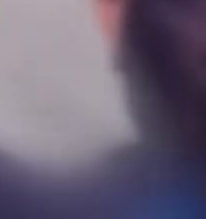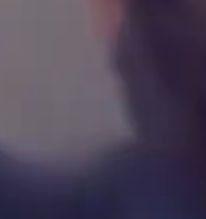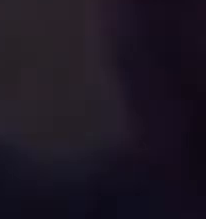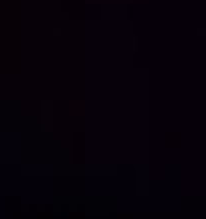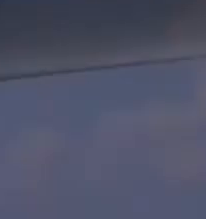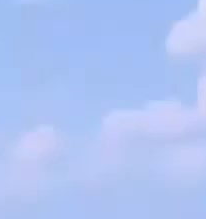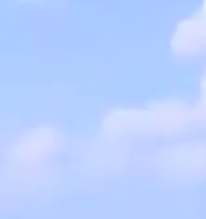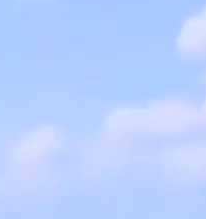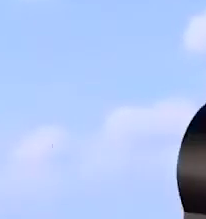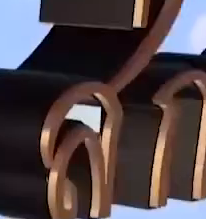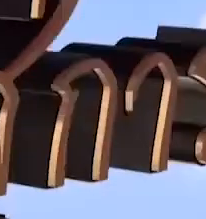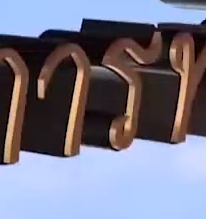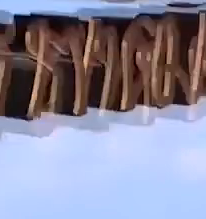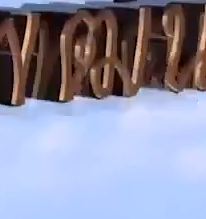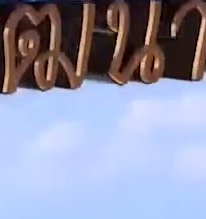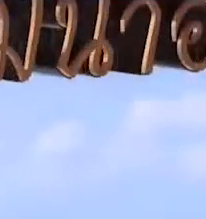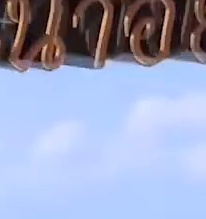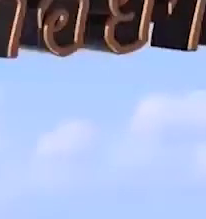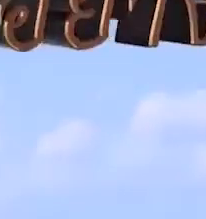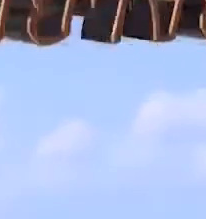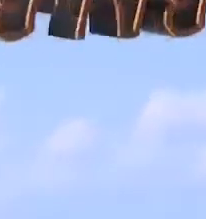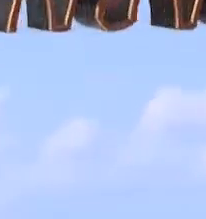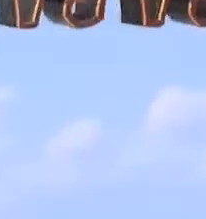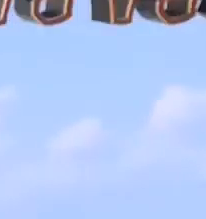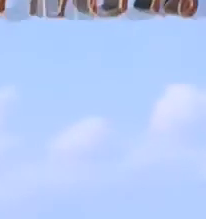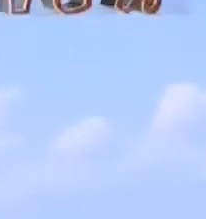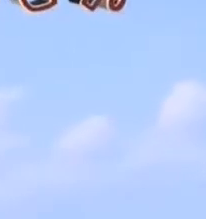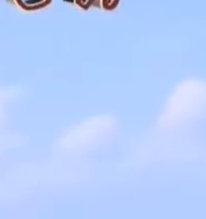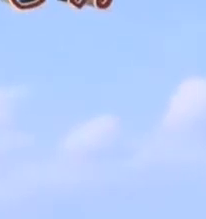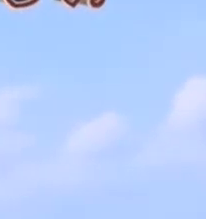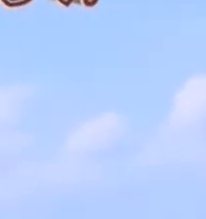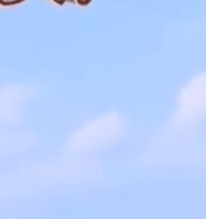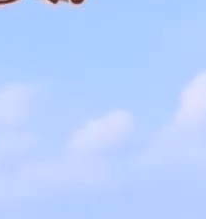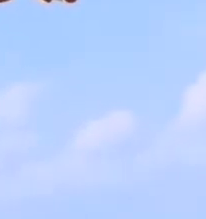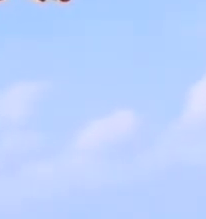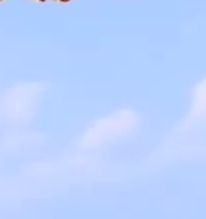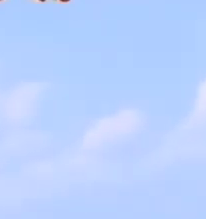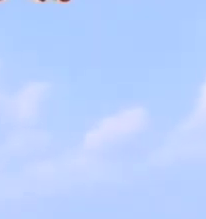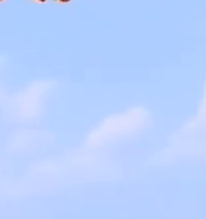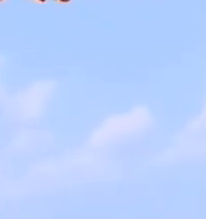สิ่งที่ฝันไว้จะกลายเป็นจริง